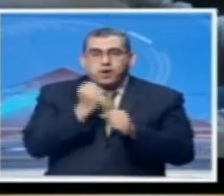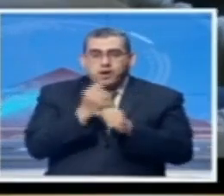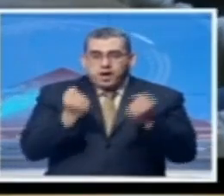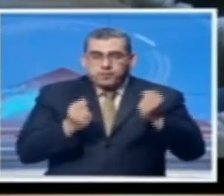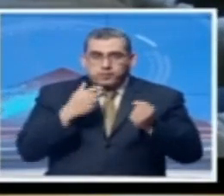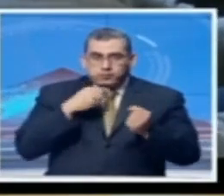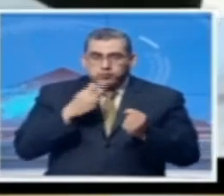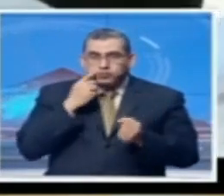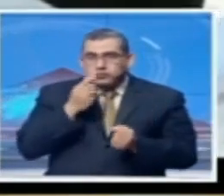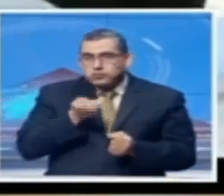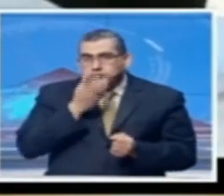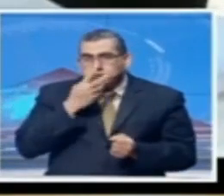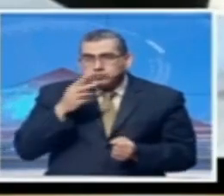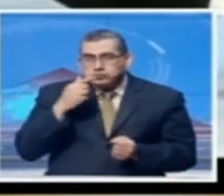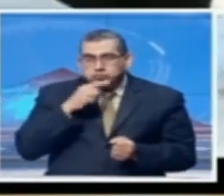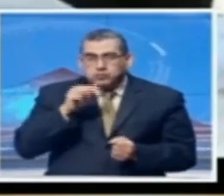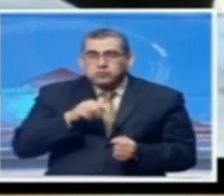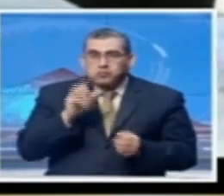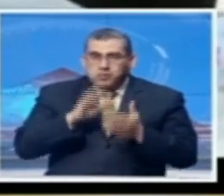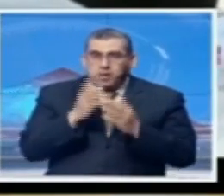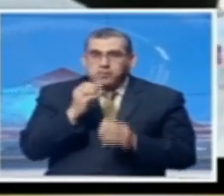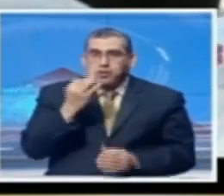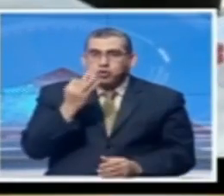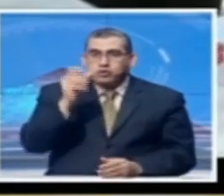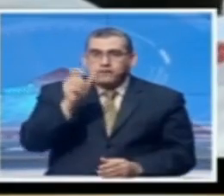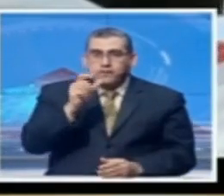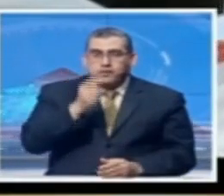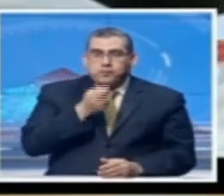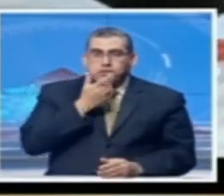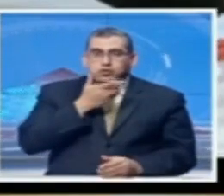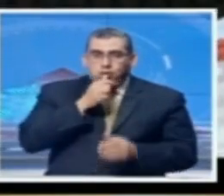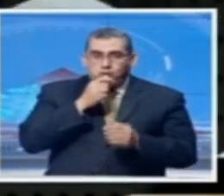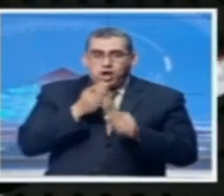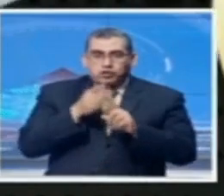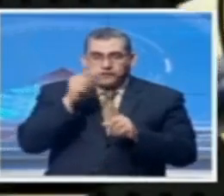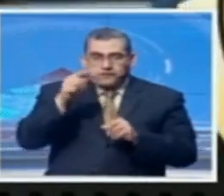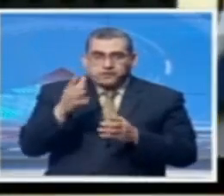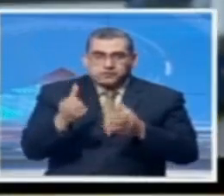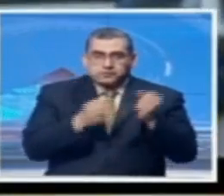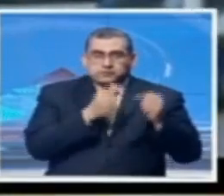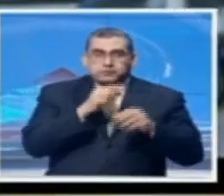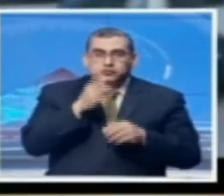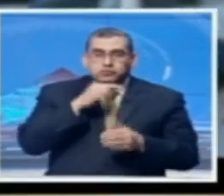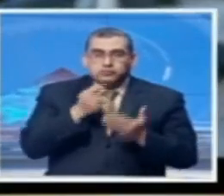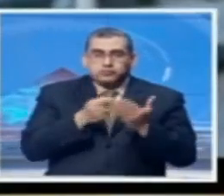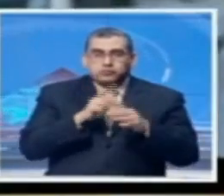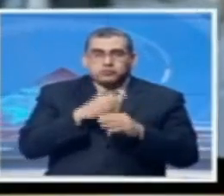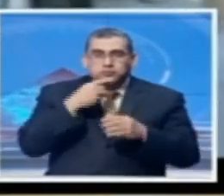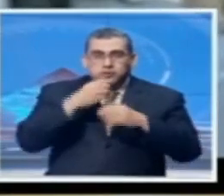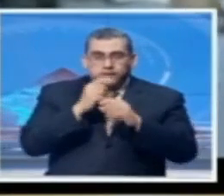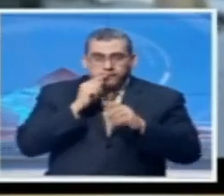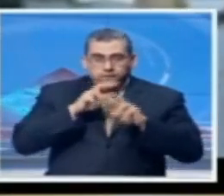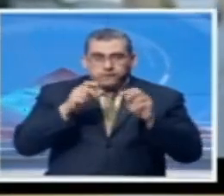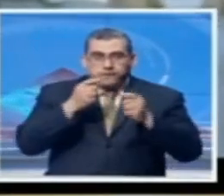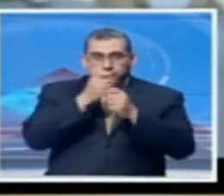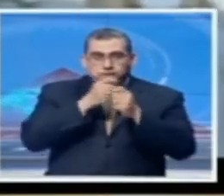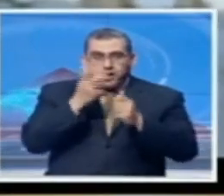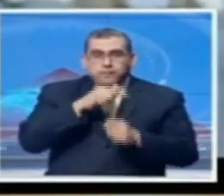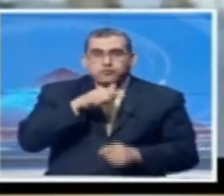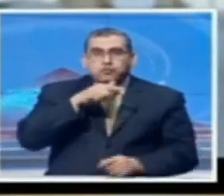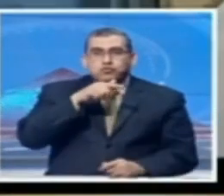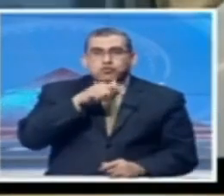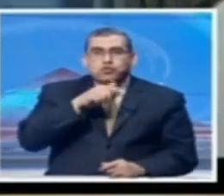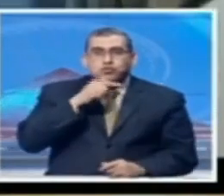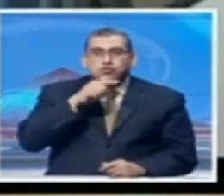حافلات المدارس، تبين إيجابية 13 سائقا منهم. كما تم فحص 690 حافلة